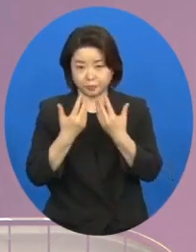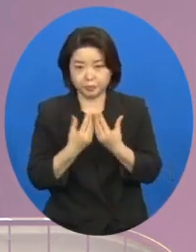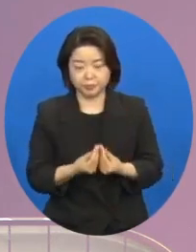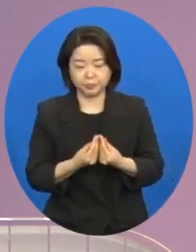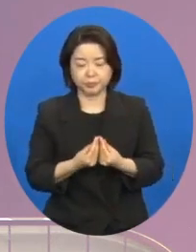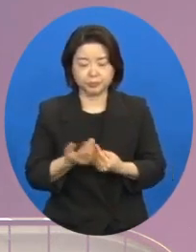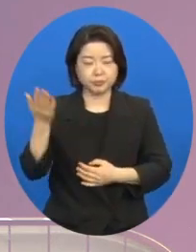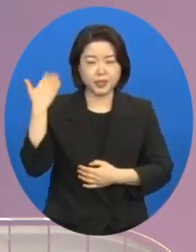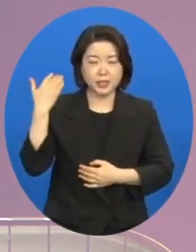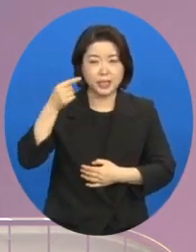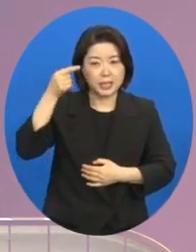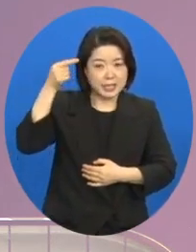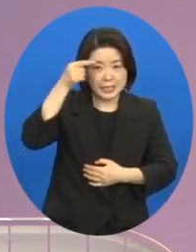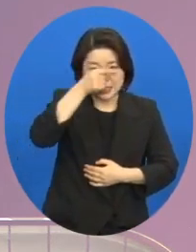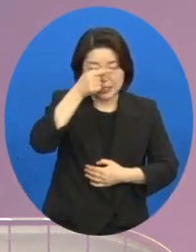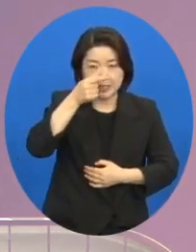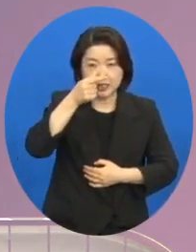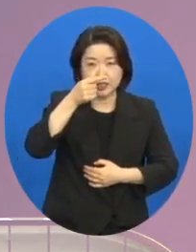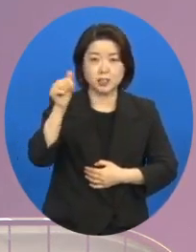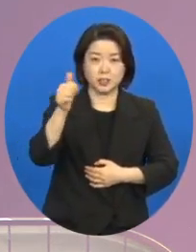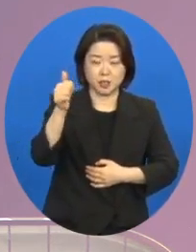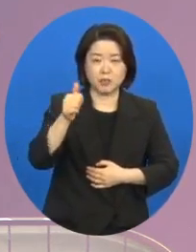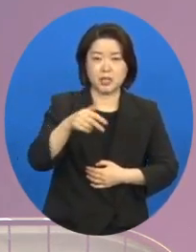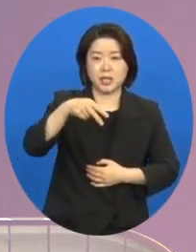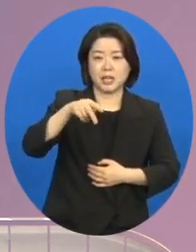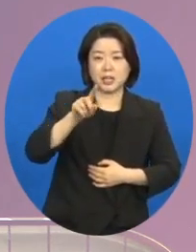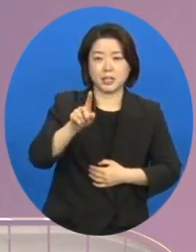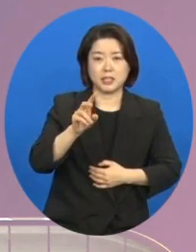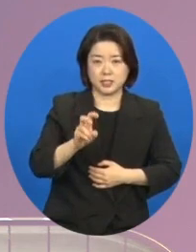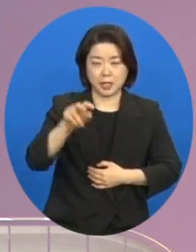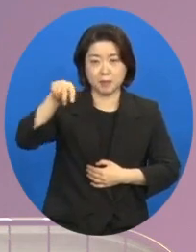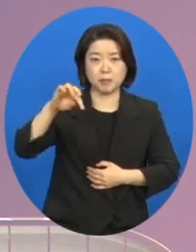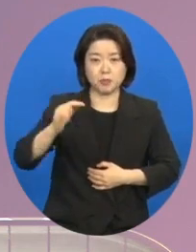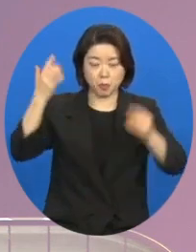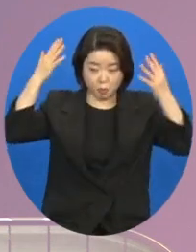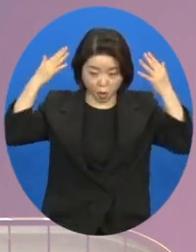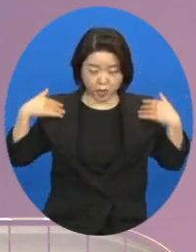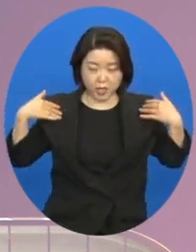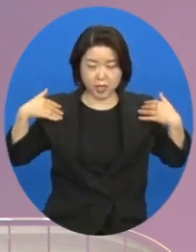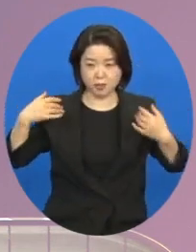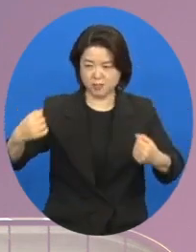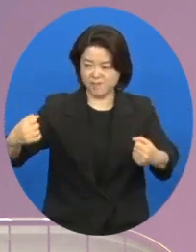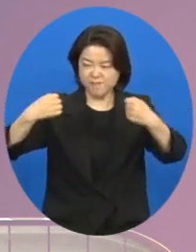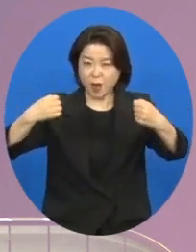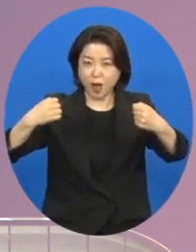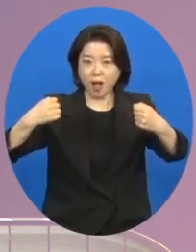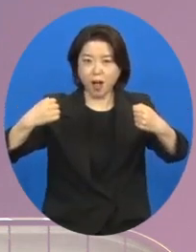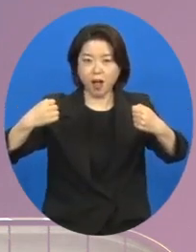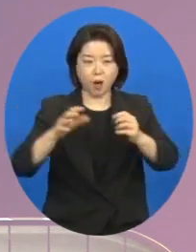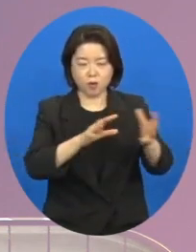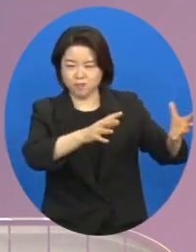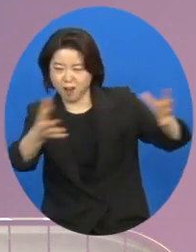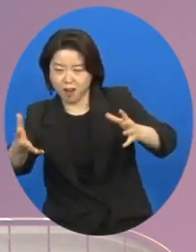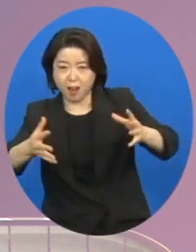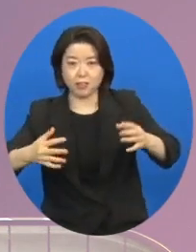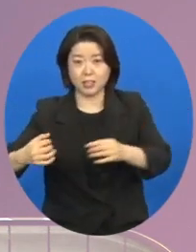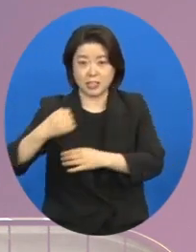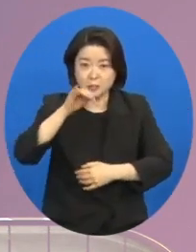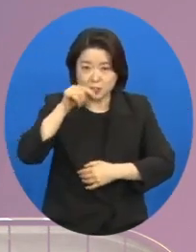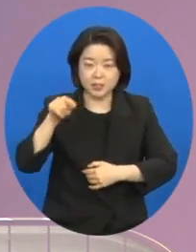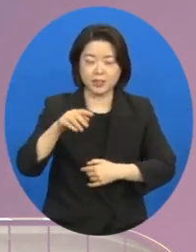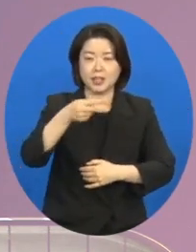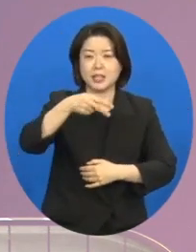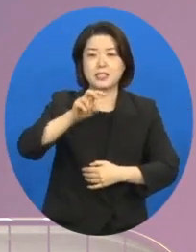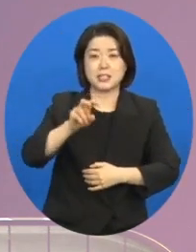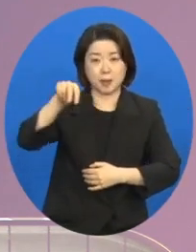보세요. 삼손이 어마어마한 힘을 가지고 있었어요. 막 뼈다구로 막 몇천 명을 막 쓰러뜨려 그랬잖아요. 그러니까 이 블레셋이